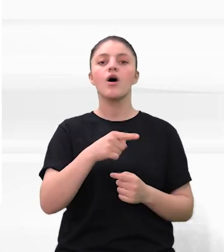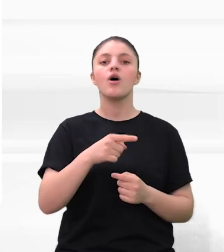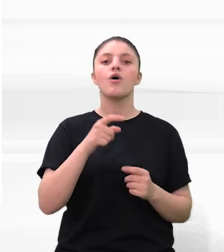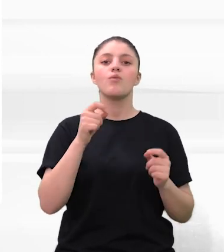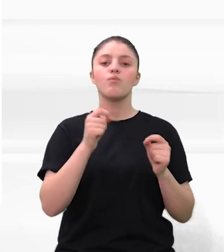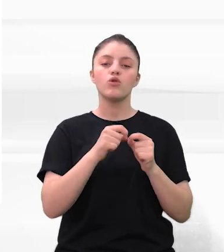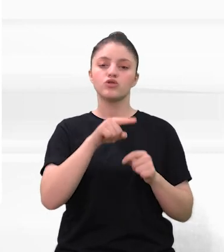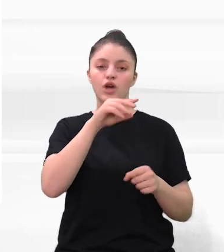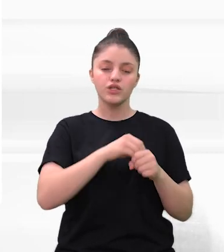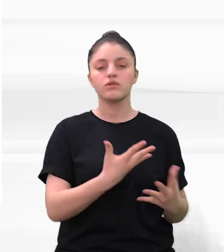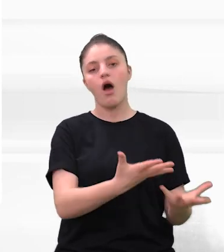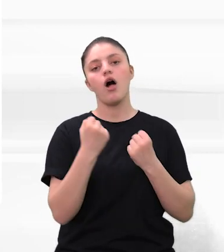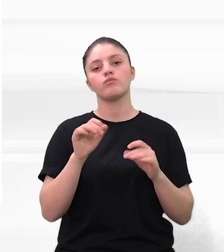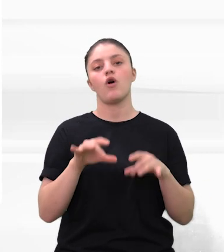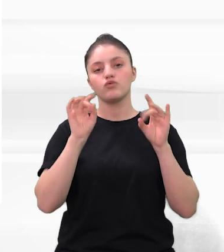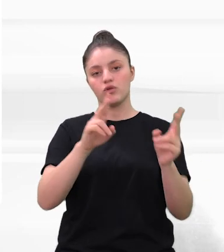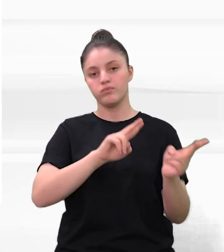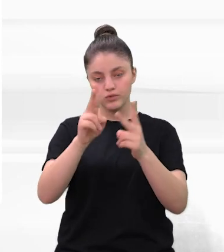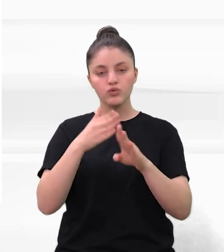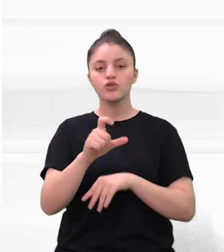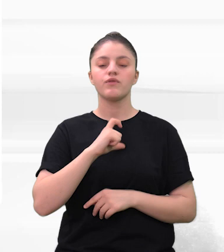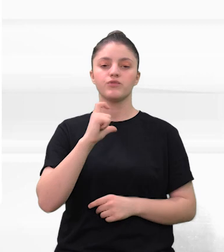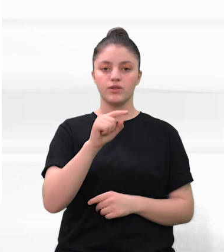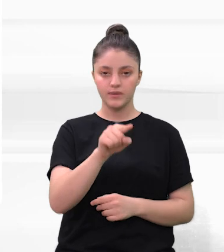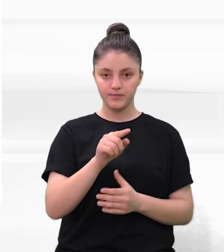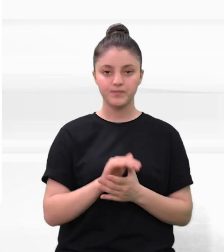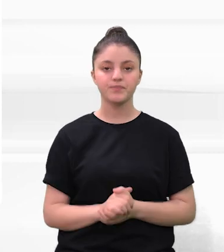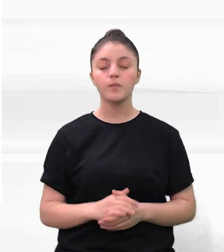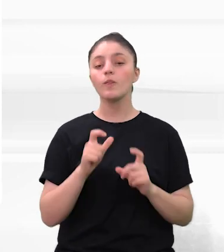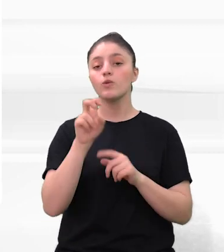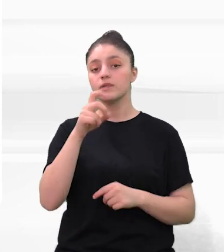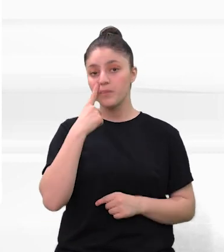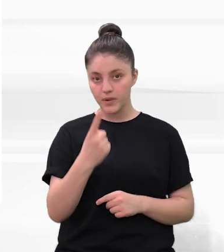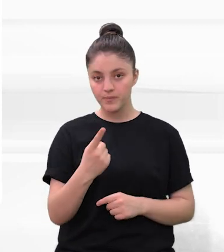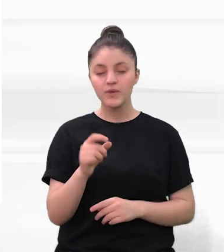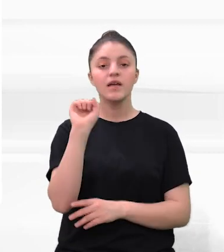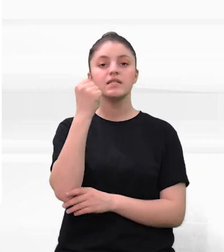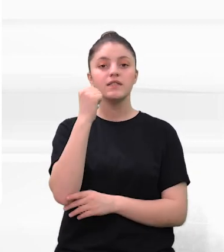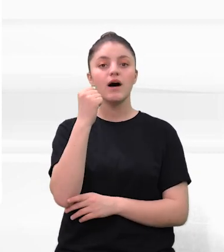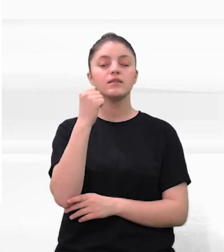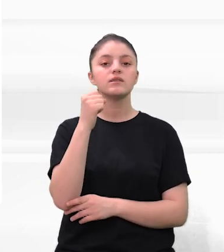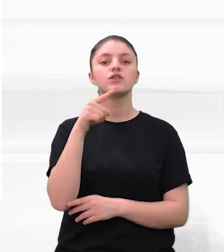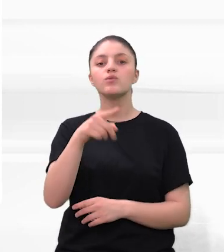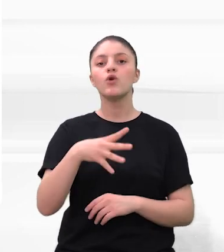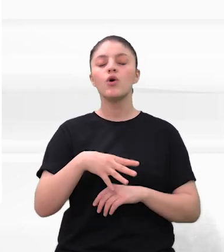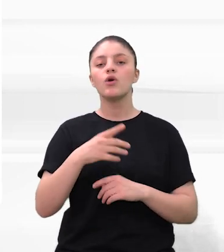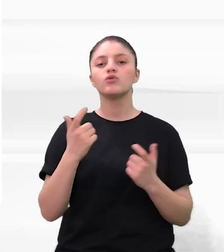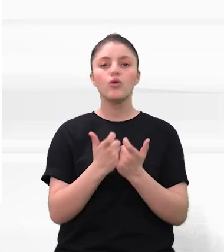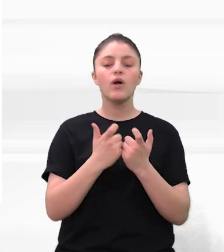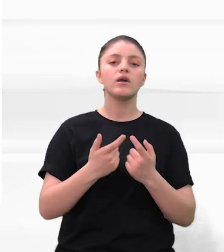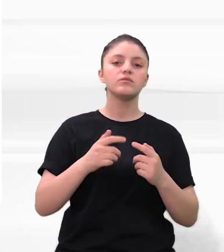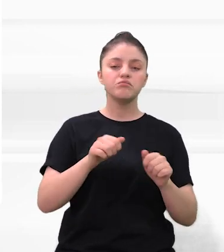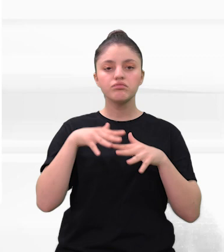topraklarına kalmış doğru cevabı C seçeneği Soru 8 Sivas Kongresi'ne katılan delegelerin